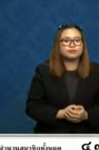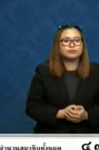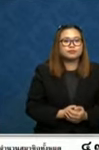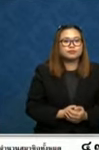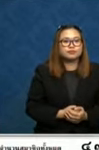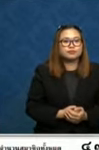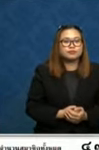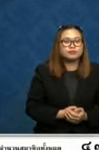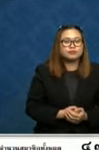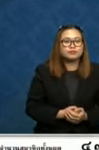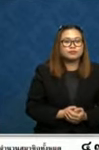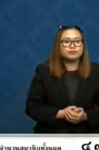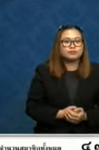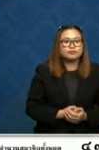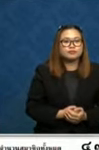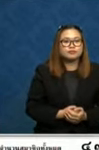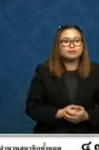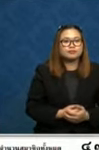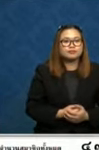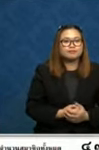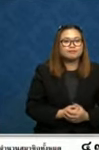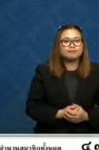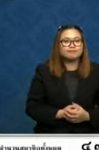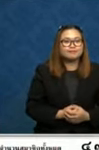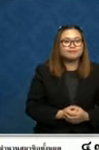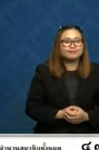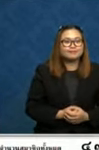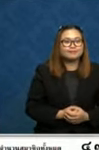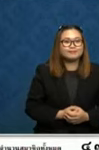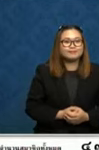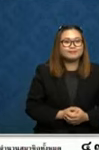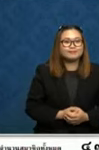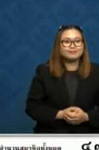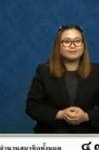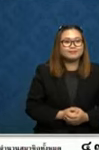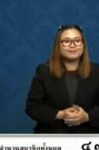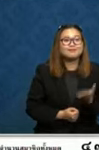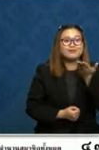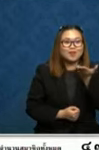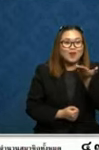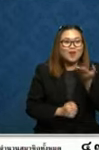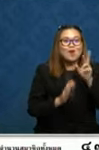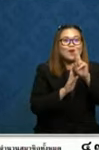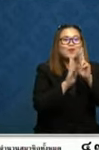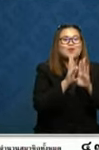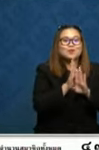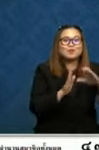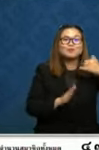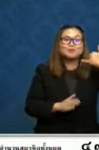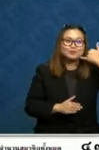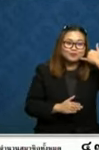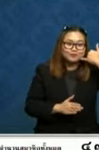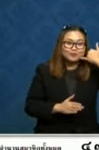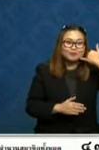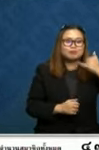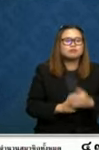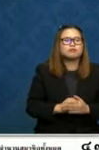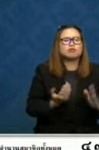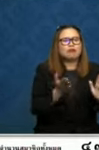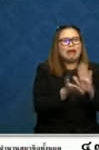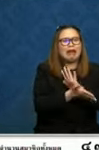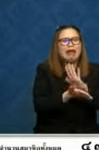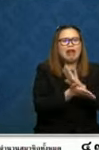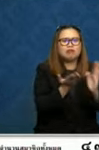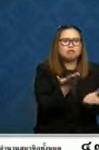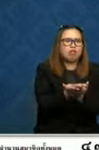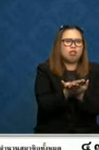แล้วก็นะคะขอมาทำระบบโทรคมนาคมนะคะต่างๆนี่ไม่มีเอกสาร